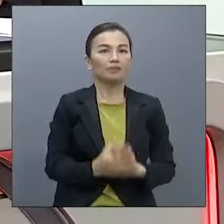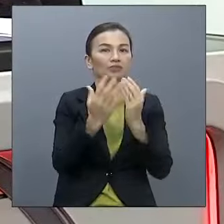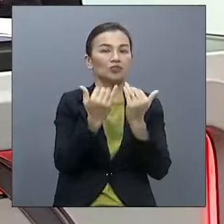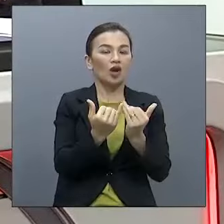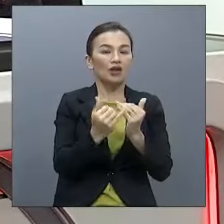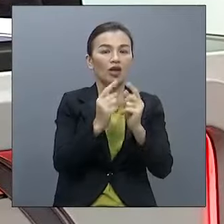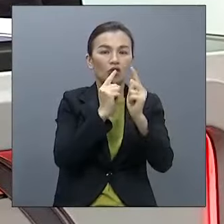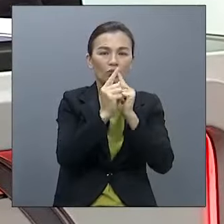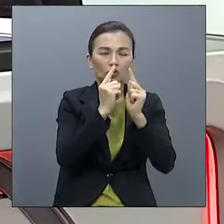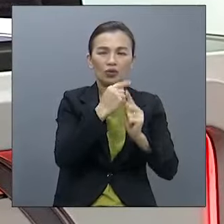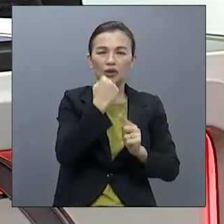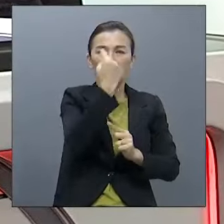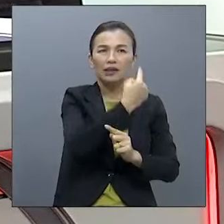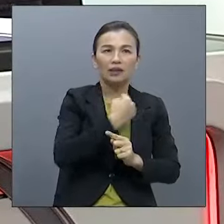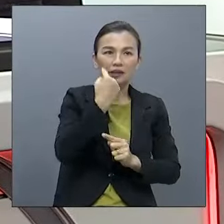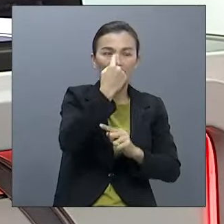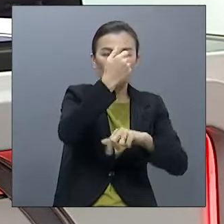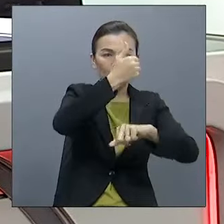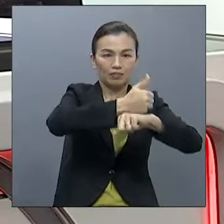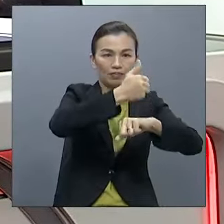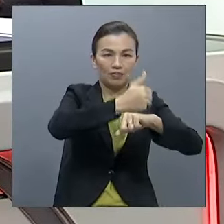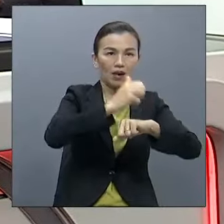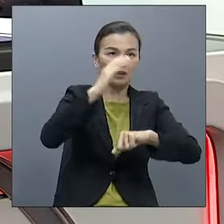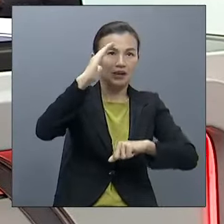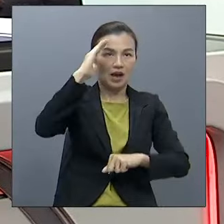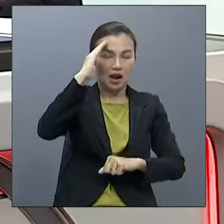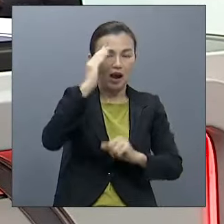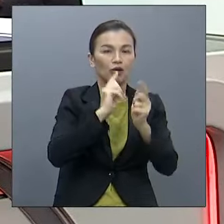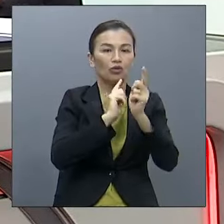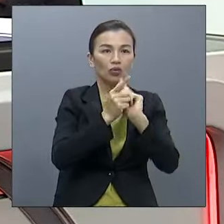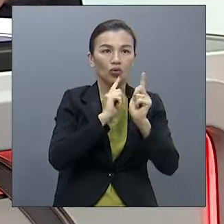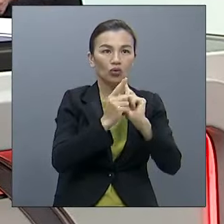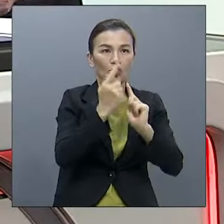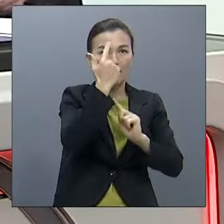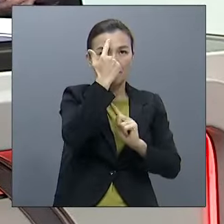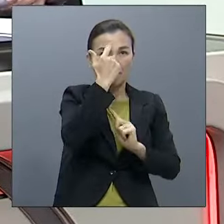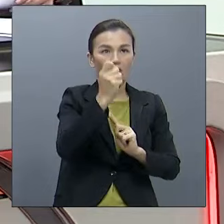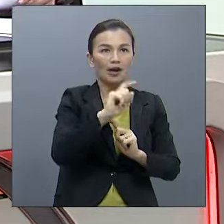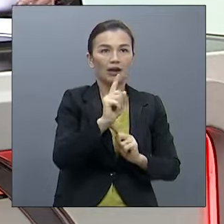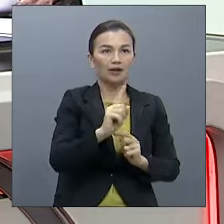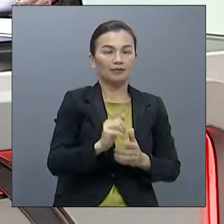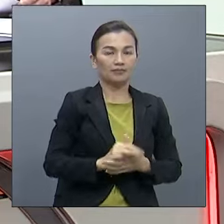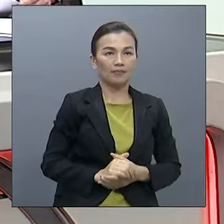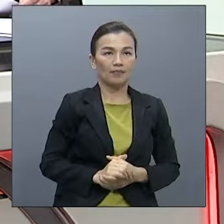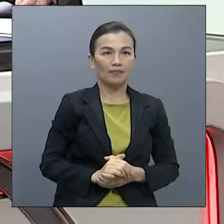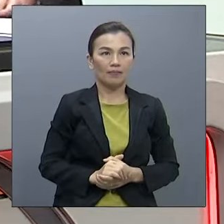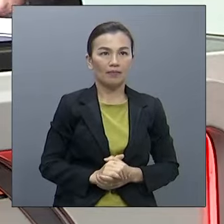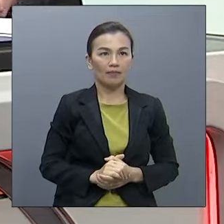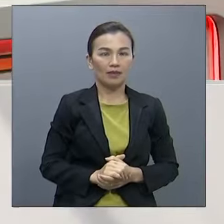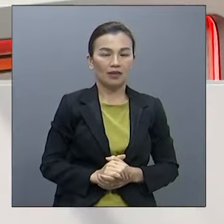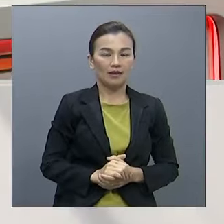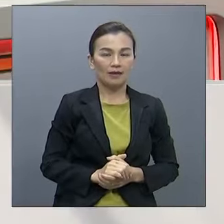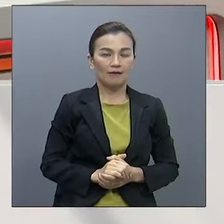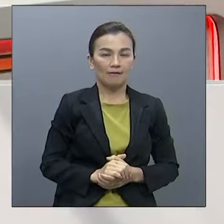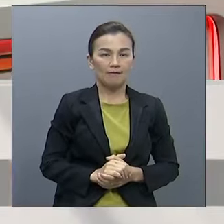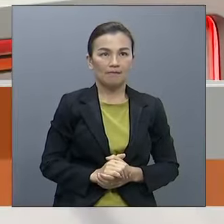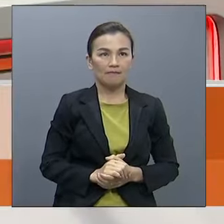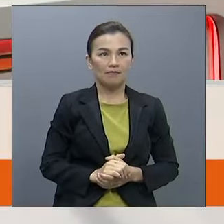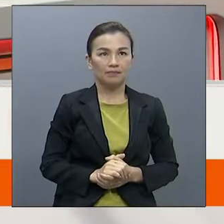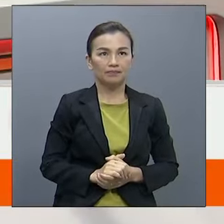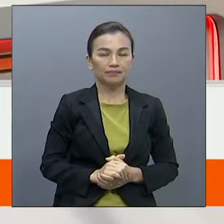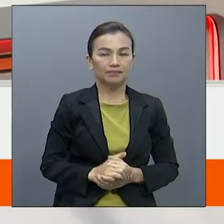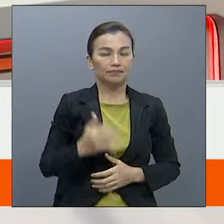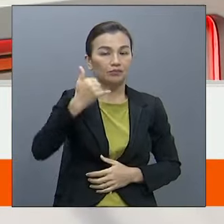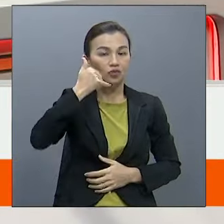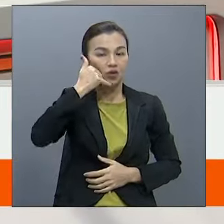พลโทสันติสกุลตนาคแม่ทัพภาคที่4นะคะเกี่ยวกับเหตุการณ์ที่เกิดขึ้นสวัสดีค่ะท่านแม่ทัพคะ สวัสดีค่ะ ครับสวัสดีครับผม